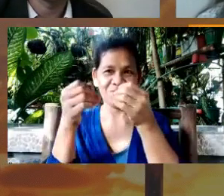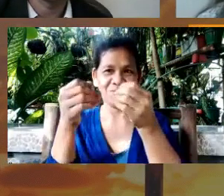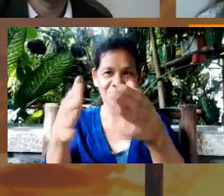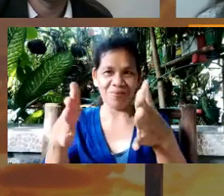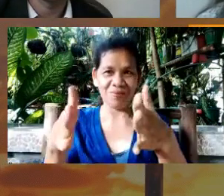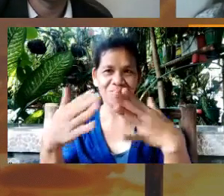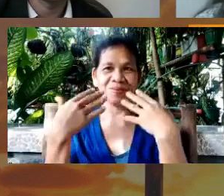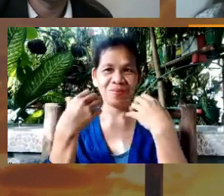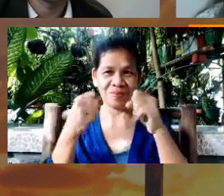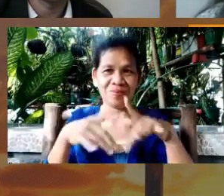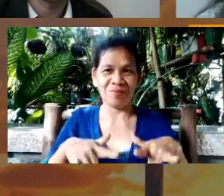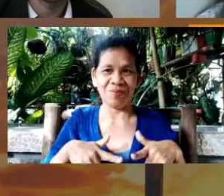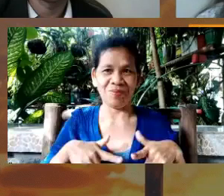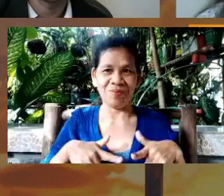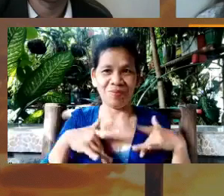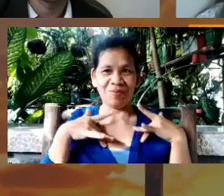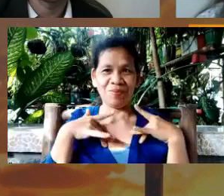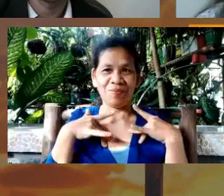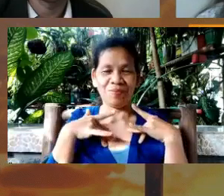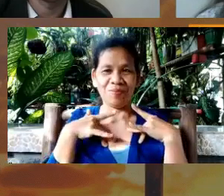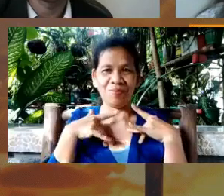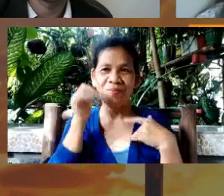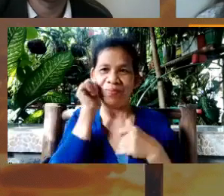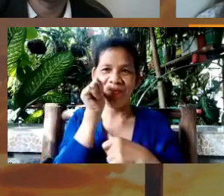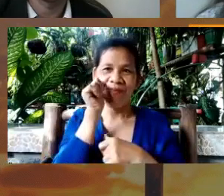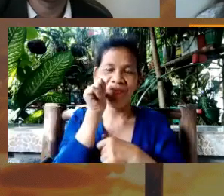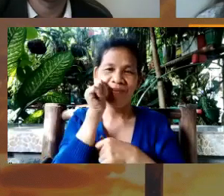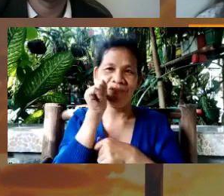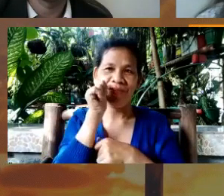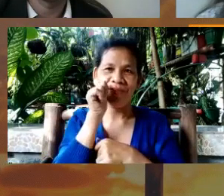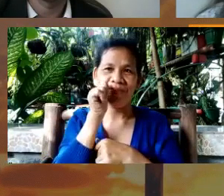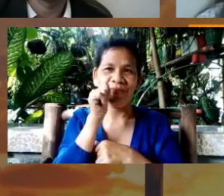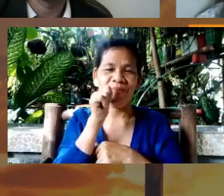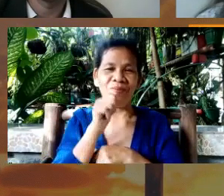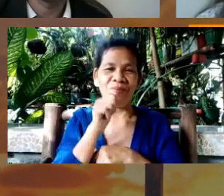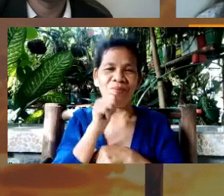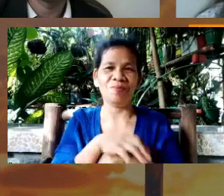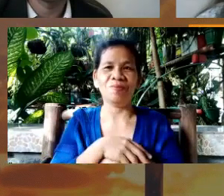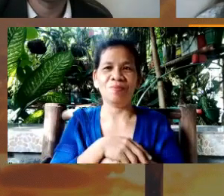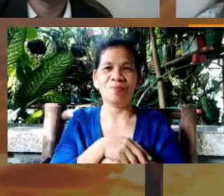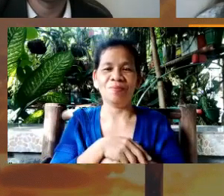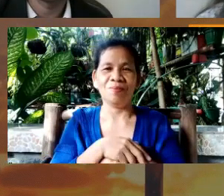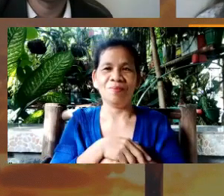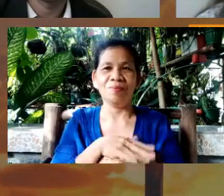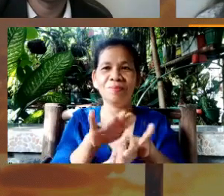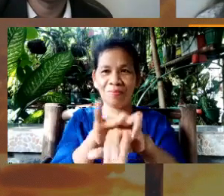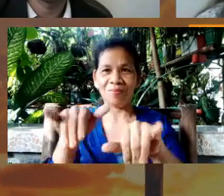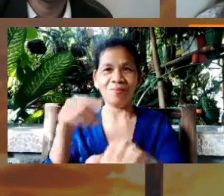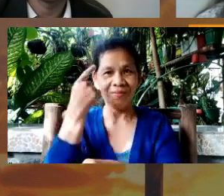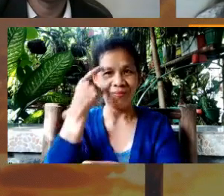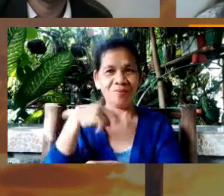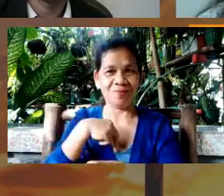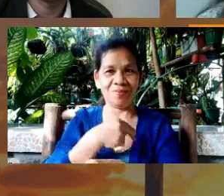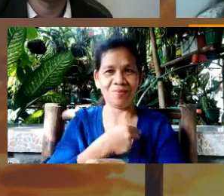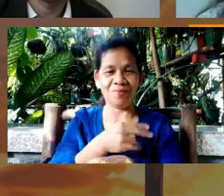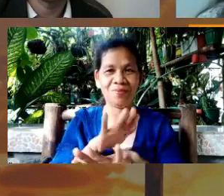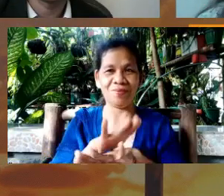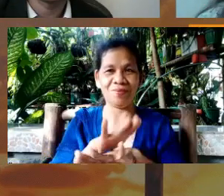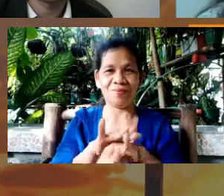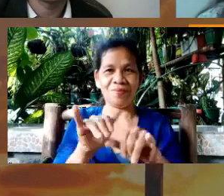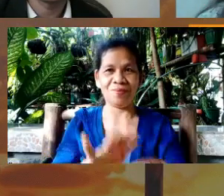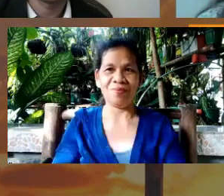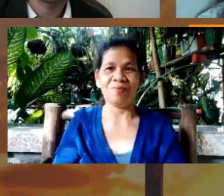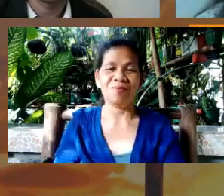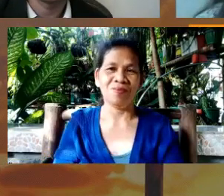inyo ng buhay at lakas sa araw-araw at sa ating lahat. Ano po, at narito pakinggan din natin ang atin